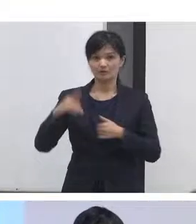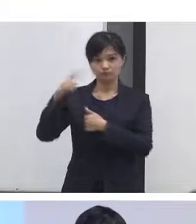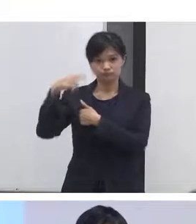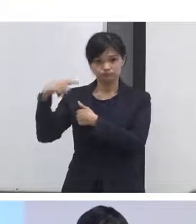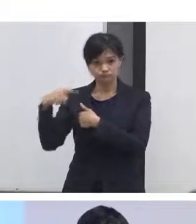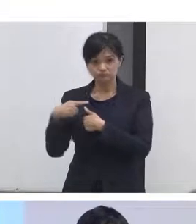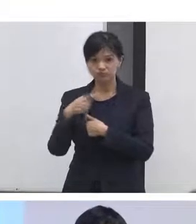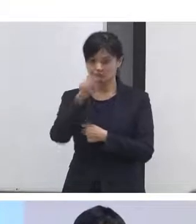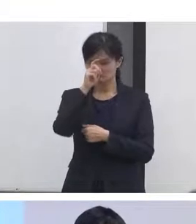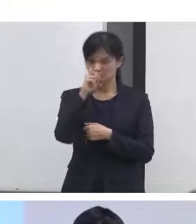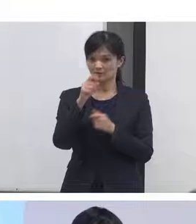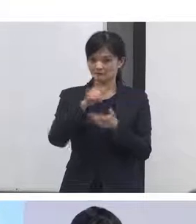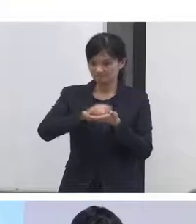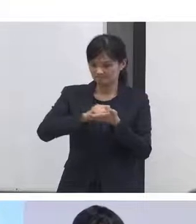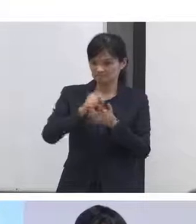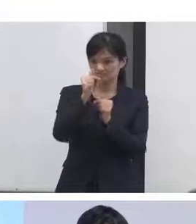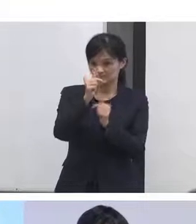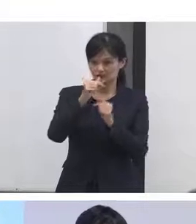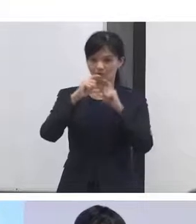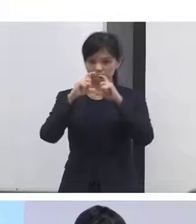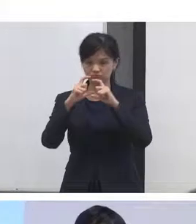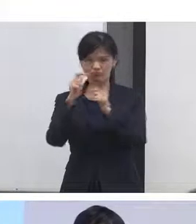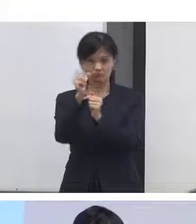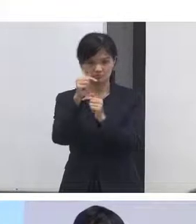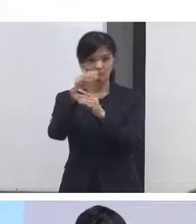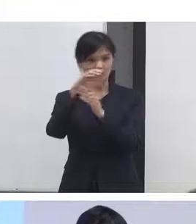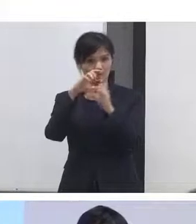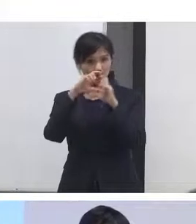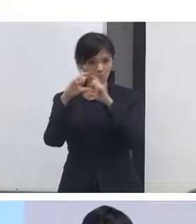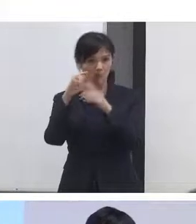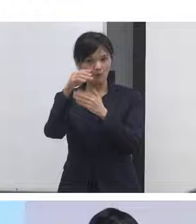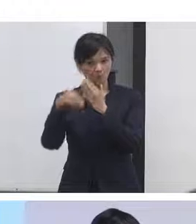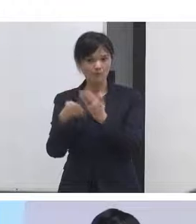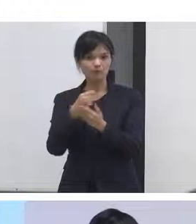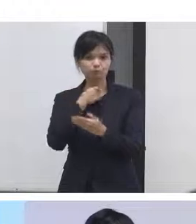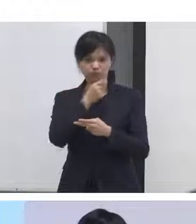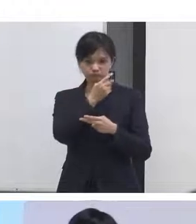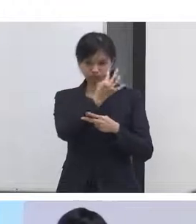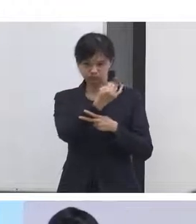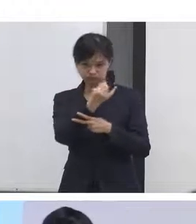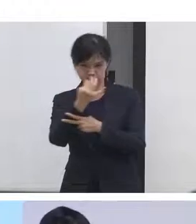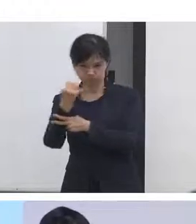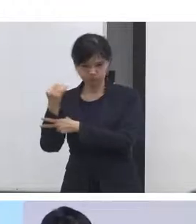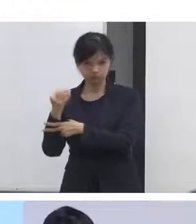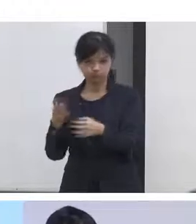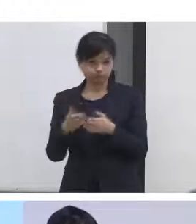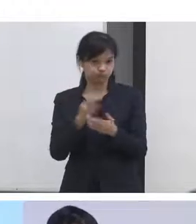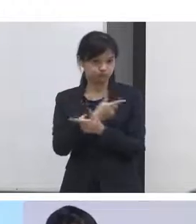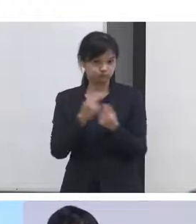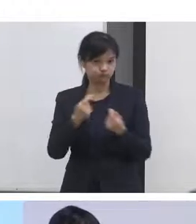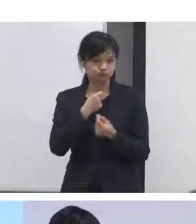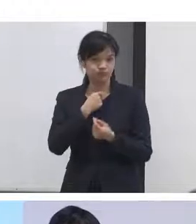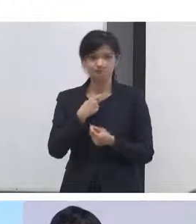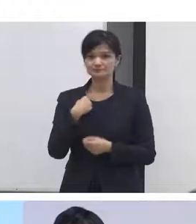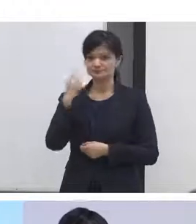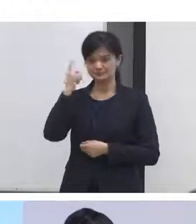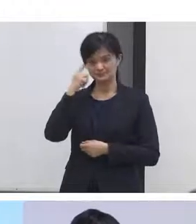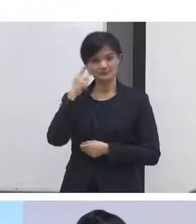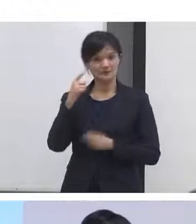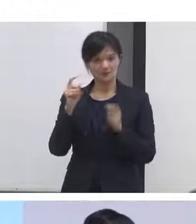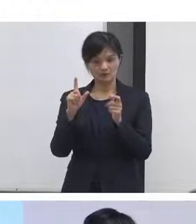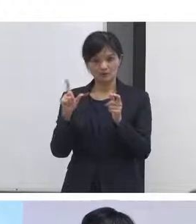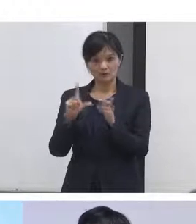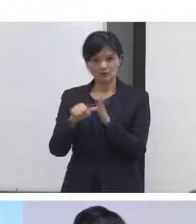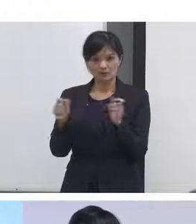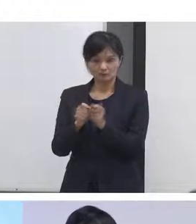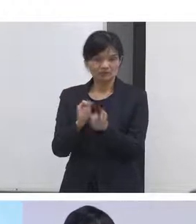教育，所有的事情一定都有标准答案，所有的回答都会被弄出分数出来。我觉得真的很关键的，我觉得没有短期间解决这个问题方法，但